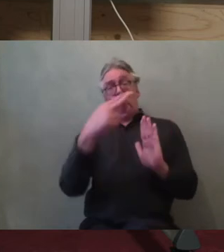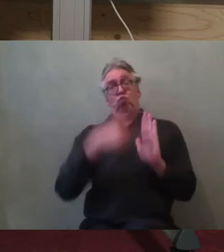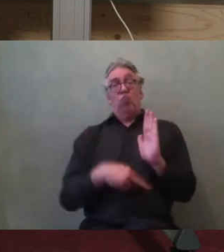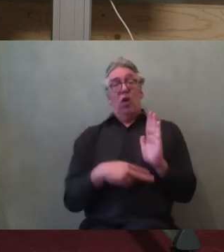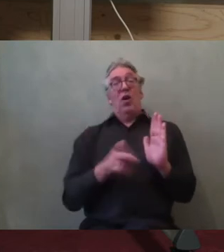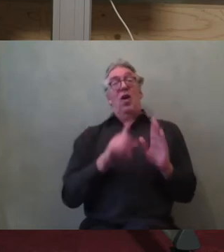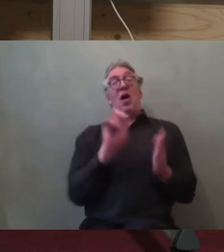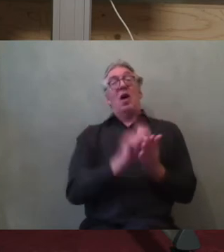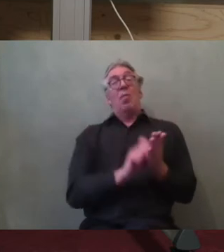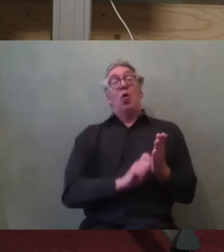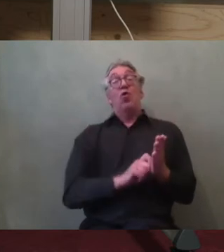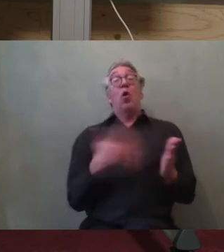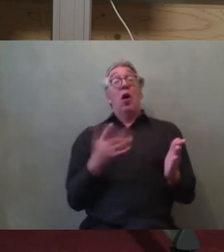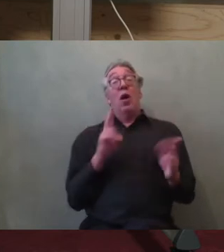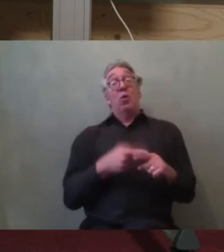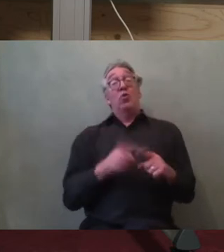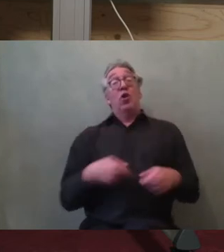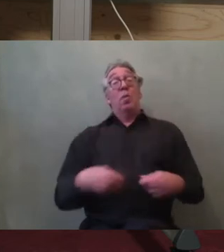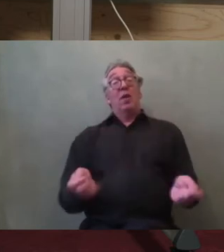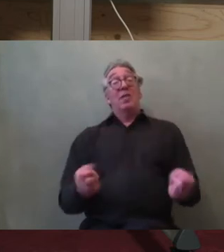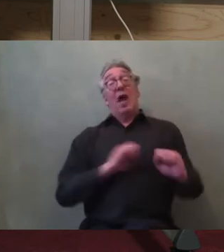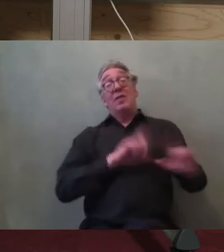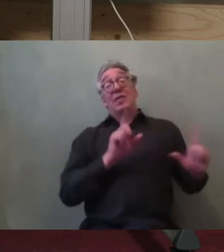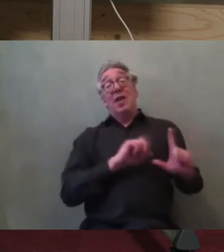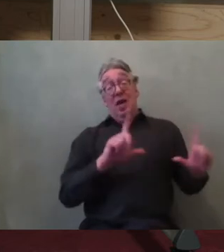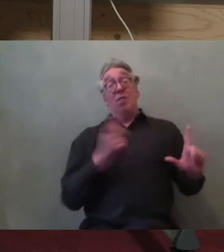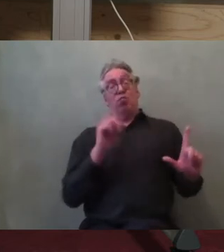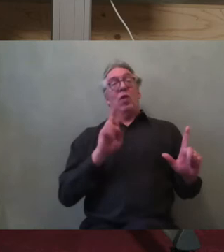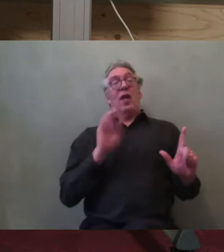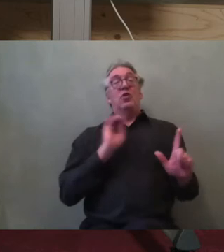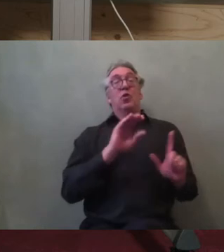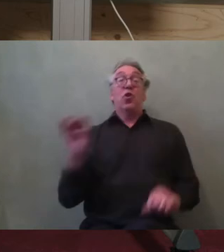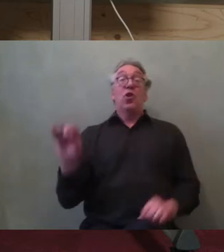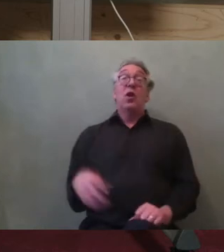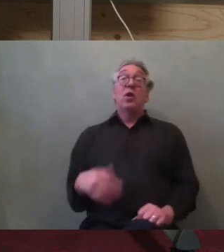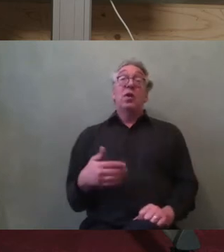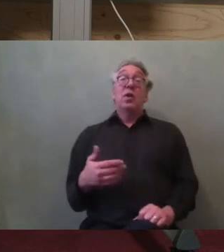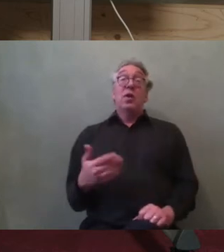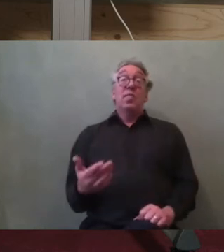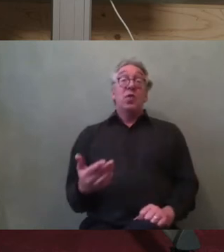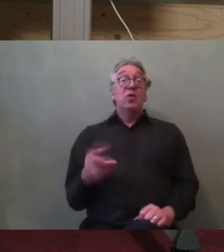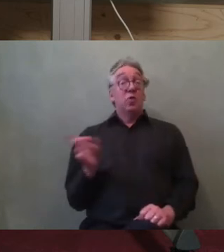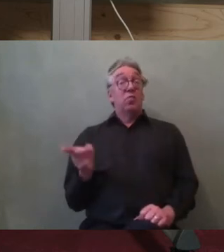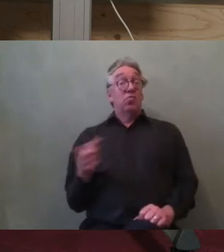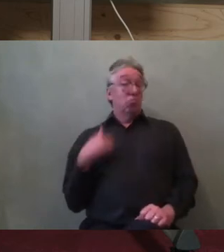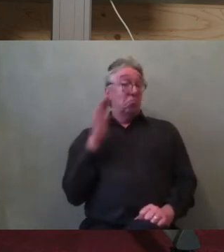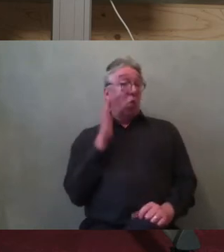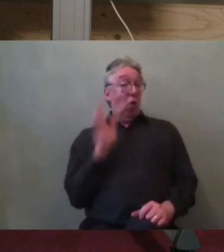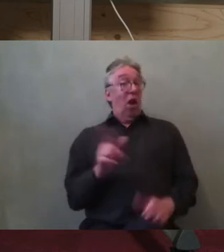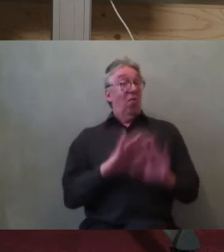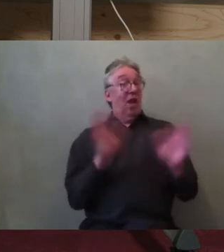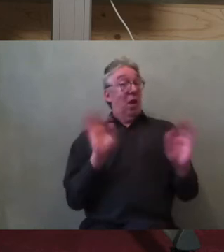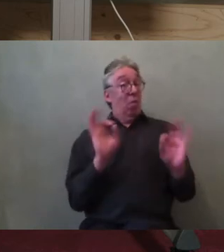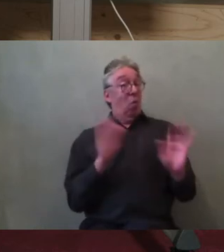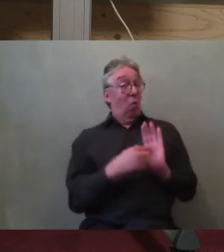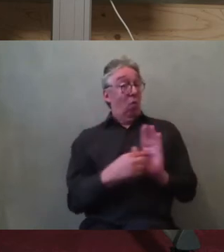nasturen. Ja, dus zo te horen zijn er inderdaad al een heleboel mooie, goede voorbeelden. En zijn